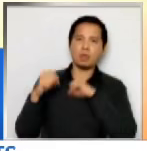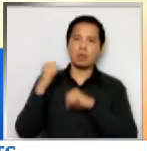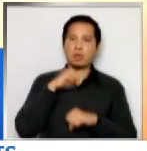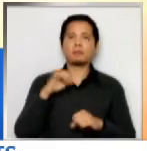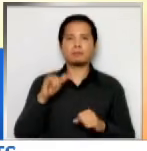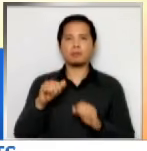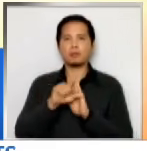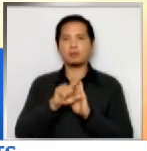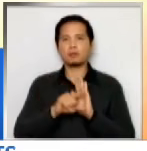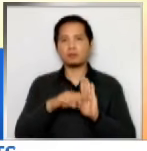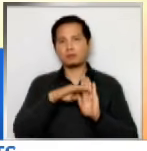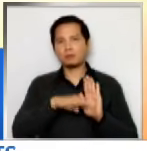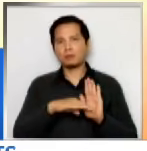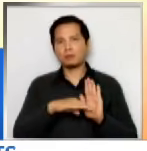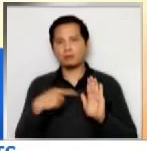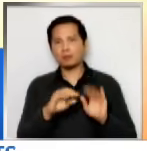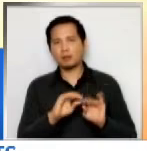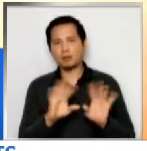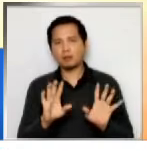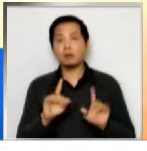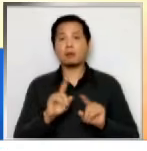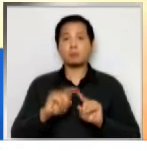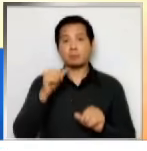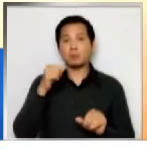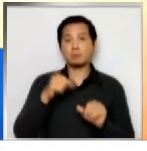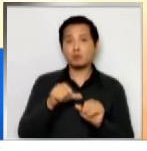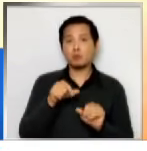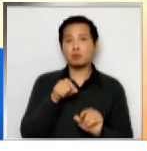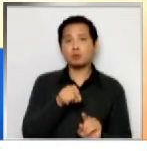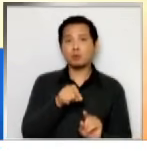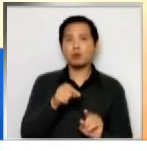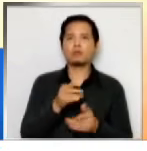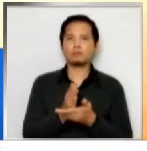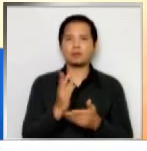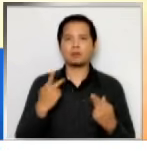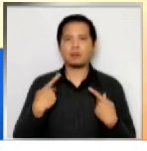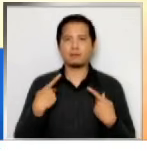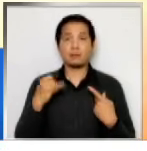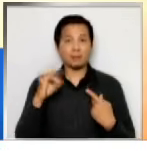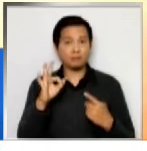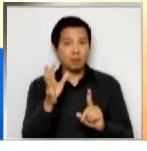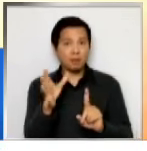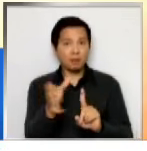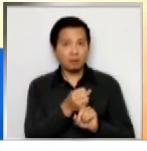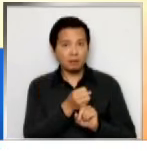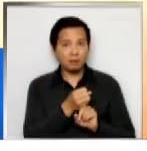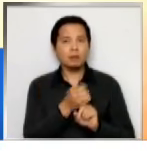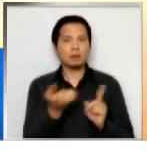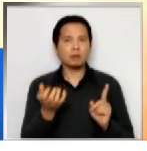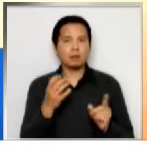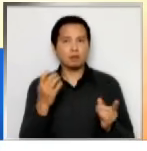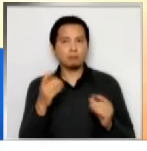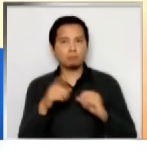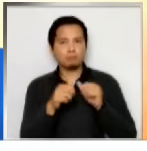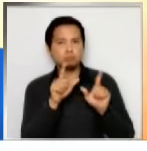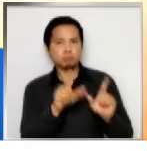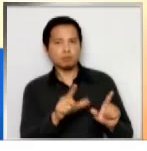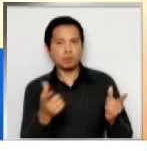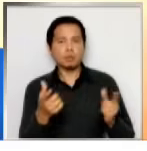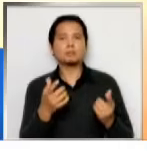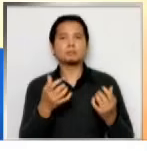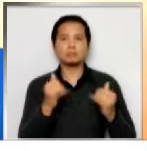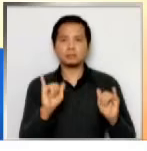ang karapatan ng isang individual pag siya ay naaresto o sinisita ay hindi nawawala dahil meron lang quarantine or dahil may